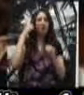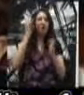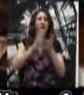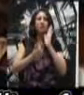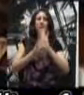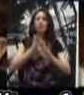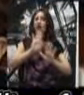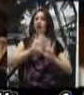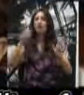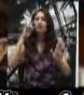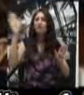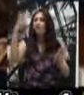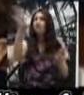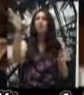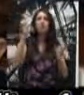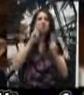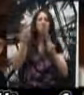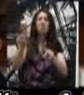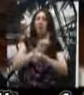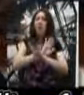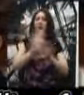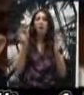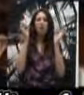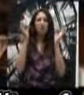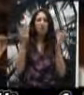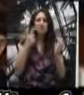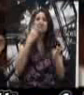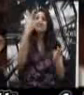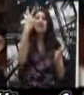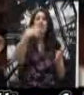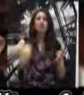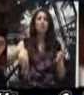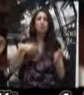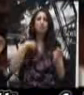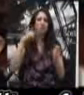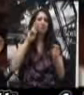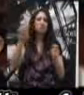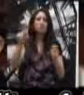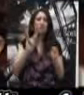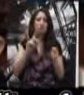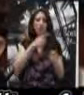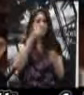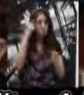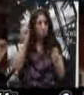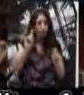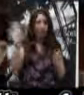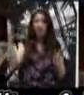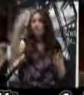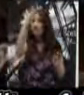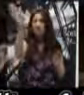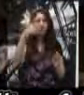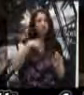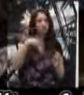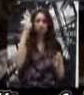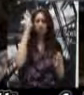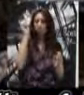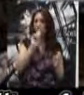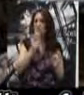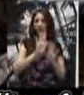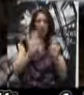حاجه. ما بشوفوش بقالي سنتين ونص. ولا تعرفي هو فين؟